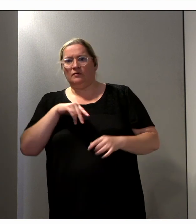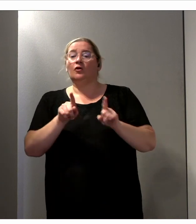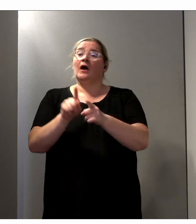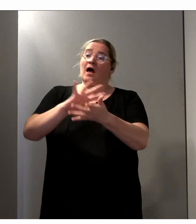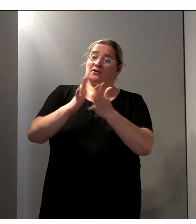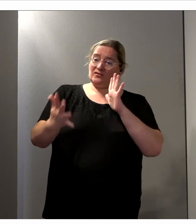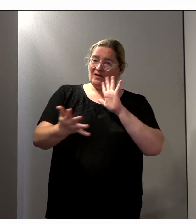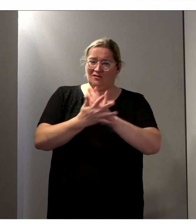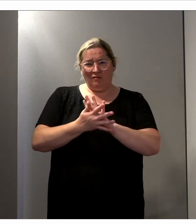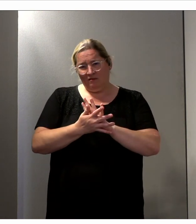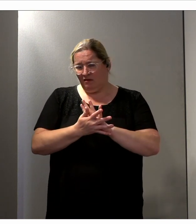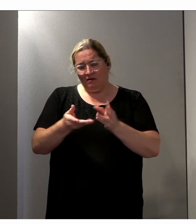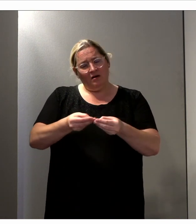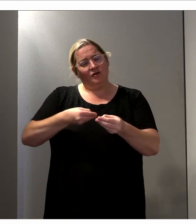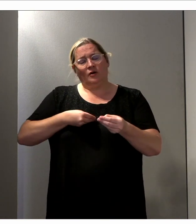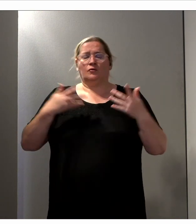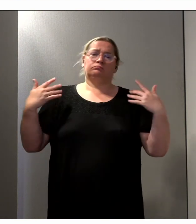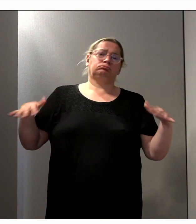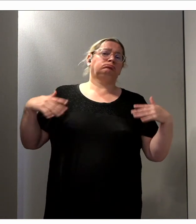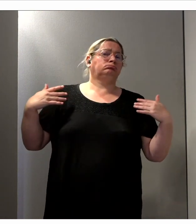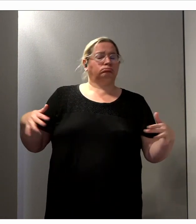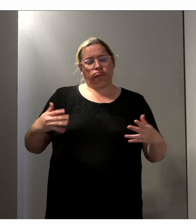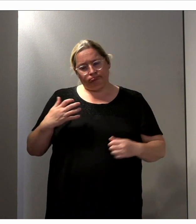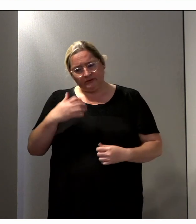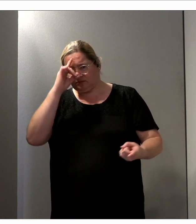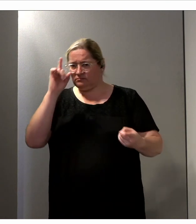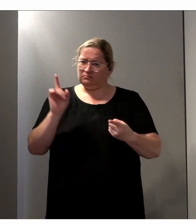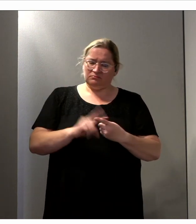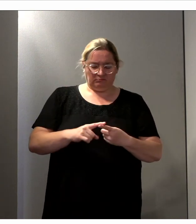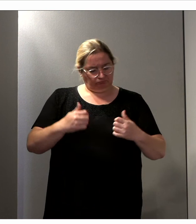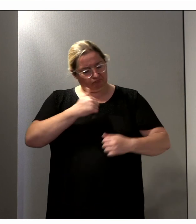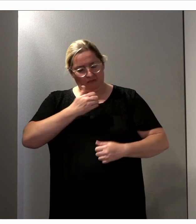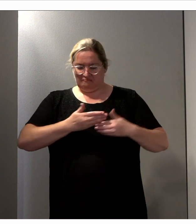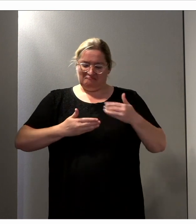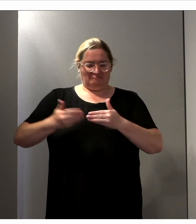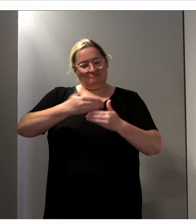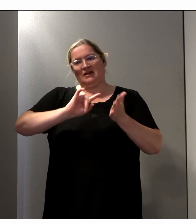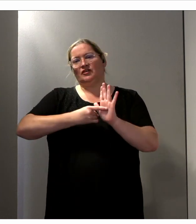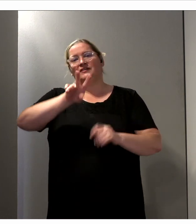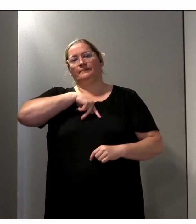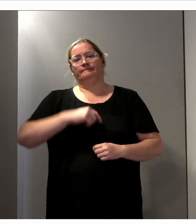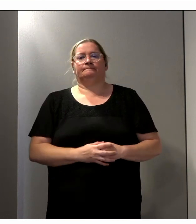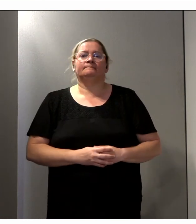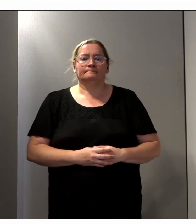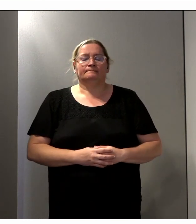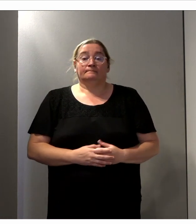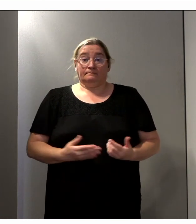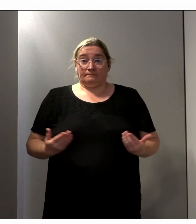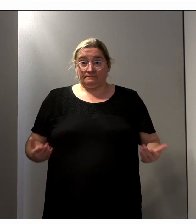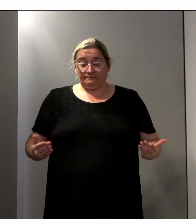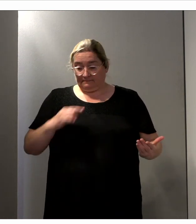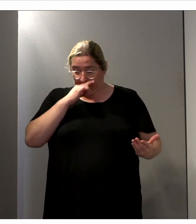l'association m'apportent énormément dans ma construction personnelle. Donc, cette